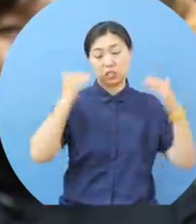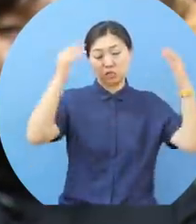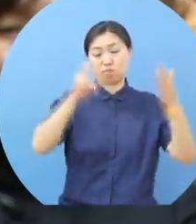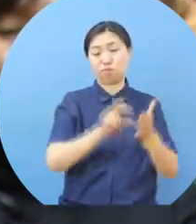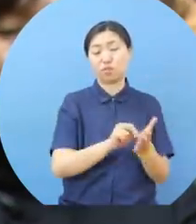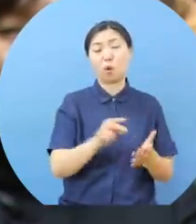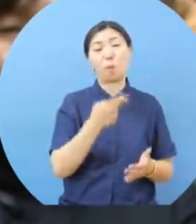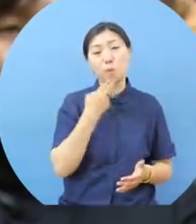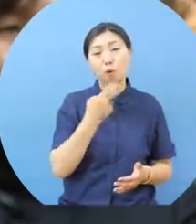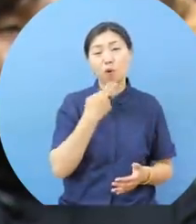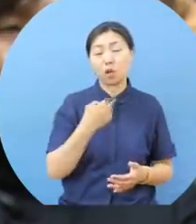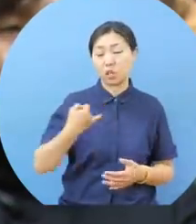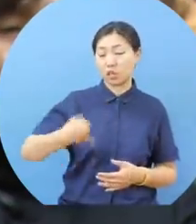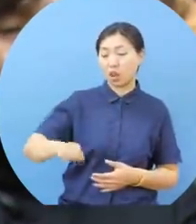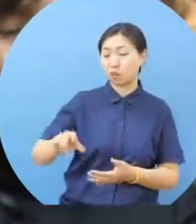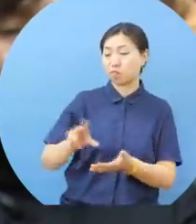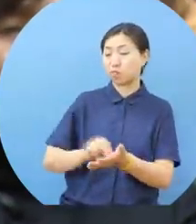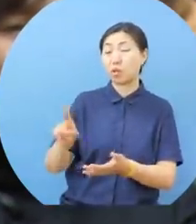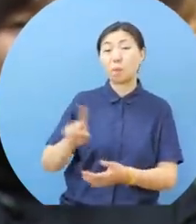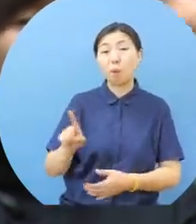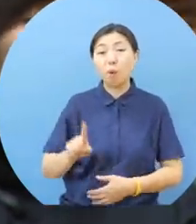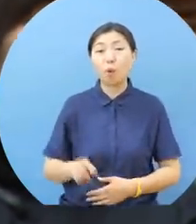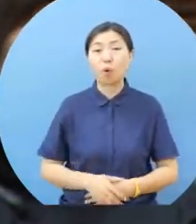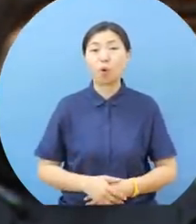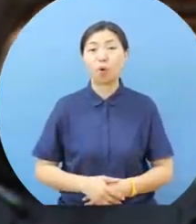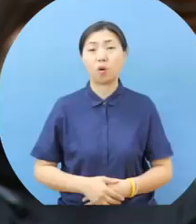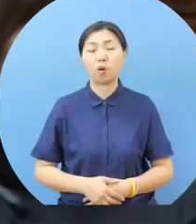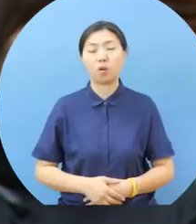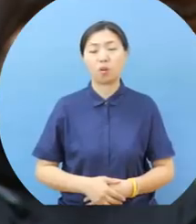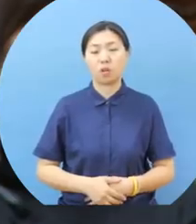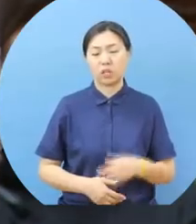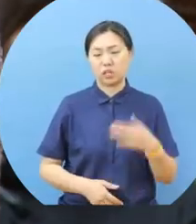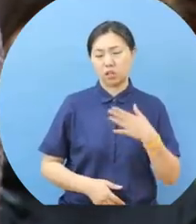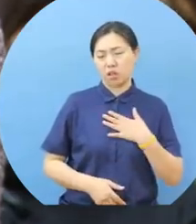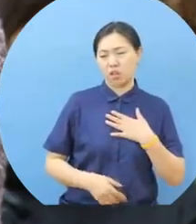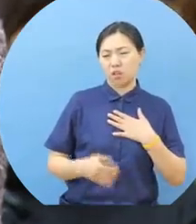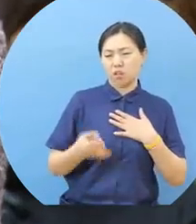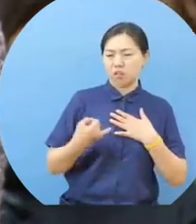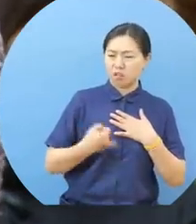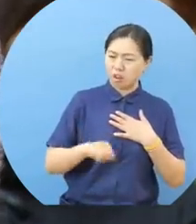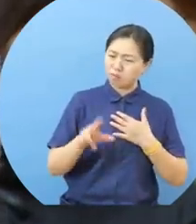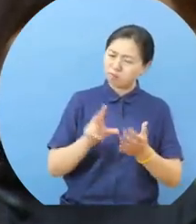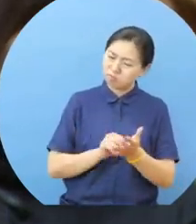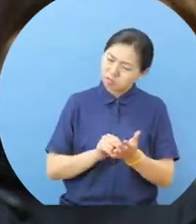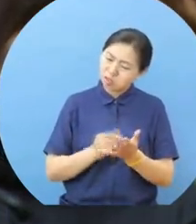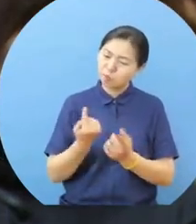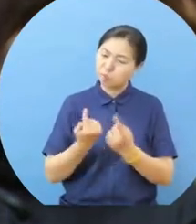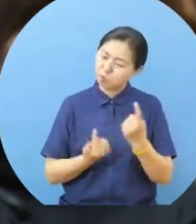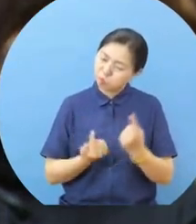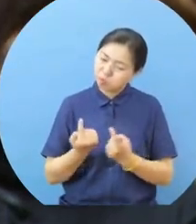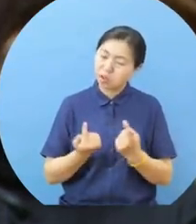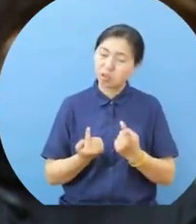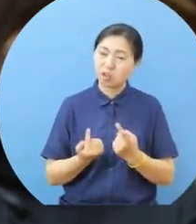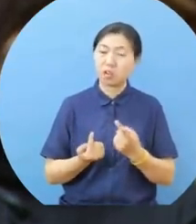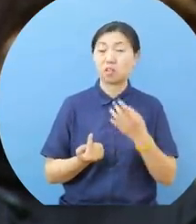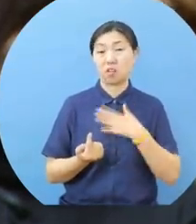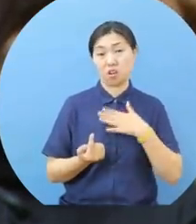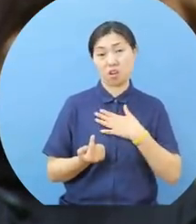문제가 없는 분이 가는거 검문 즈 제가 딸이 문제인거 보다는